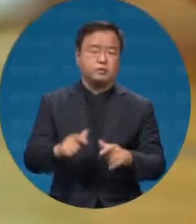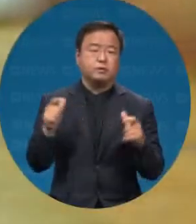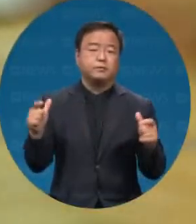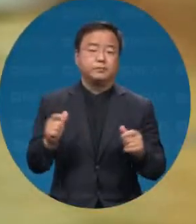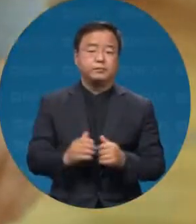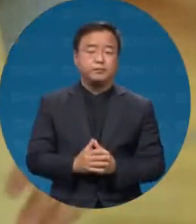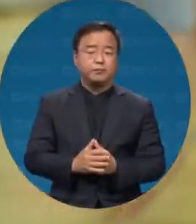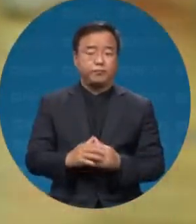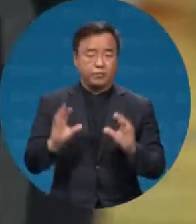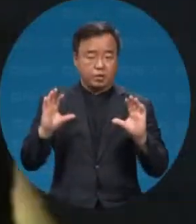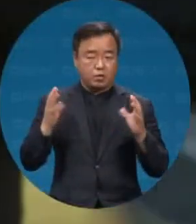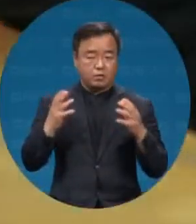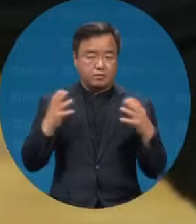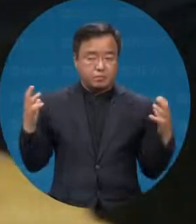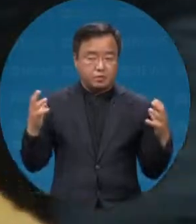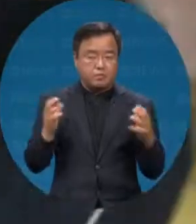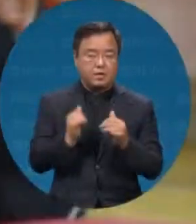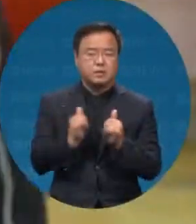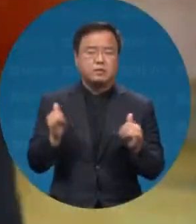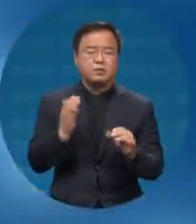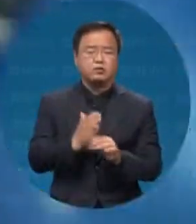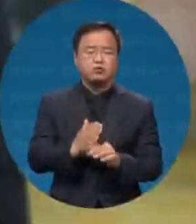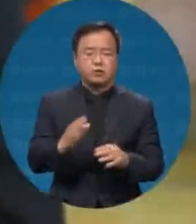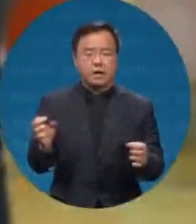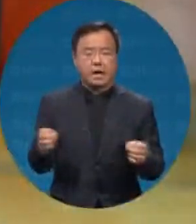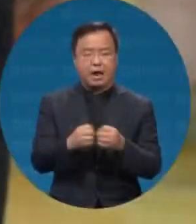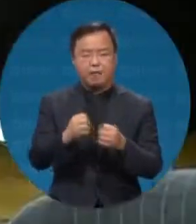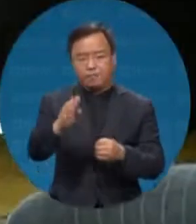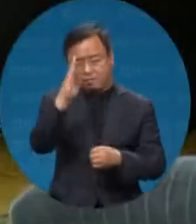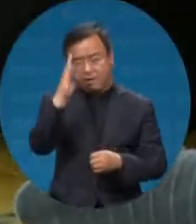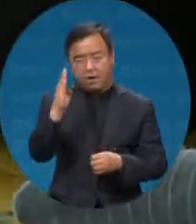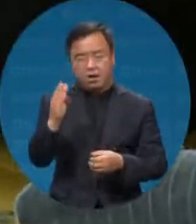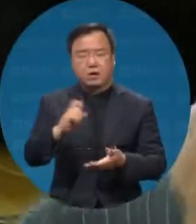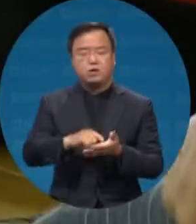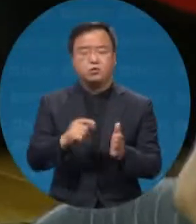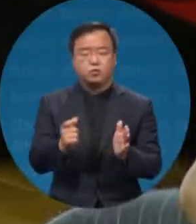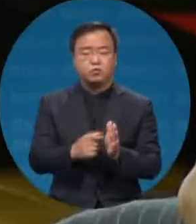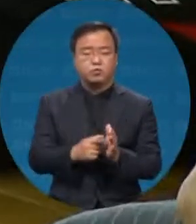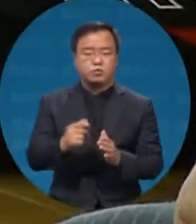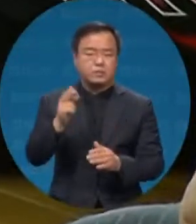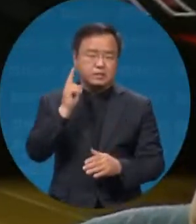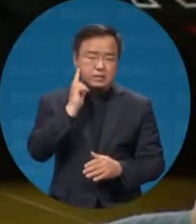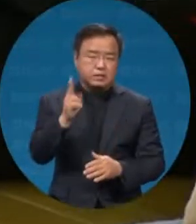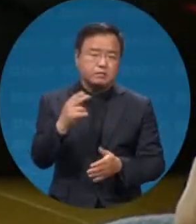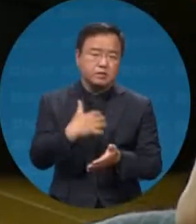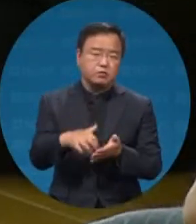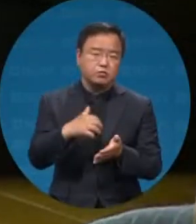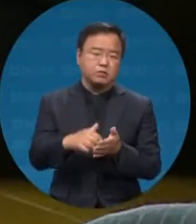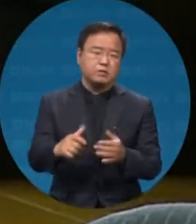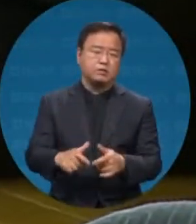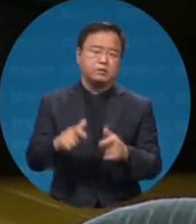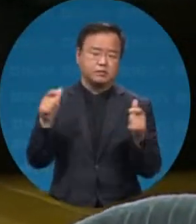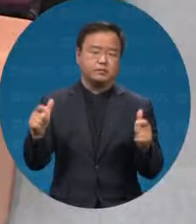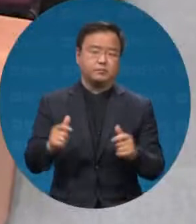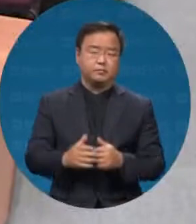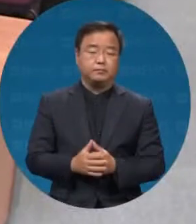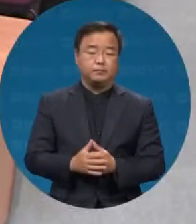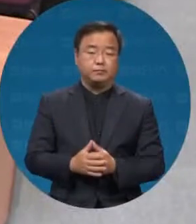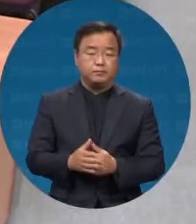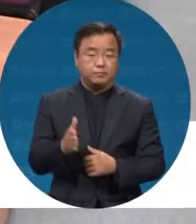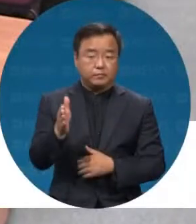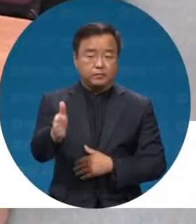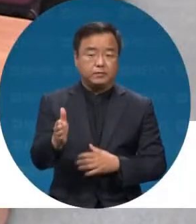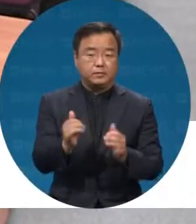어린 비만 환자 중에서도 합병증이 생길 만큼 그 정도가 심한 경우가 더 들었단 분석입니다 전문가들은